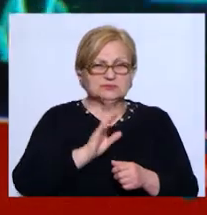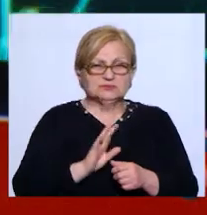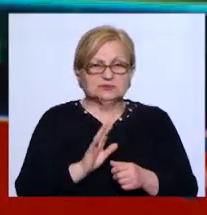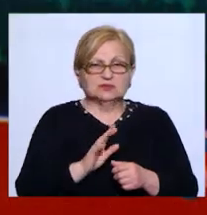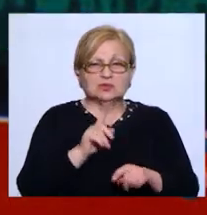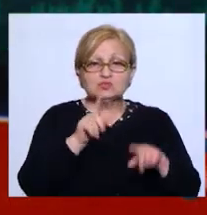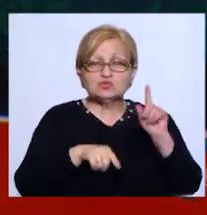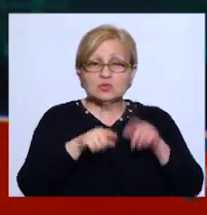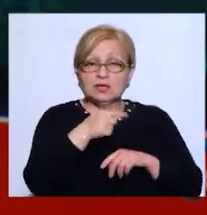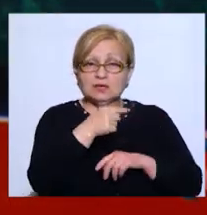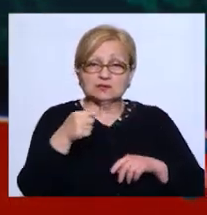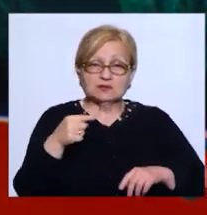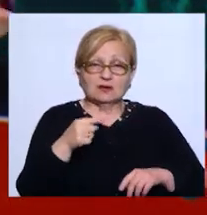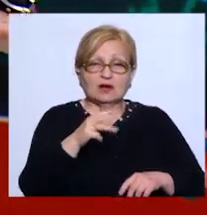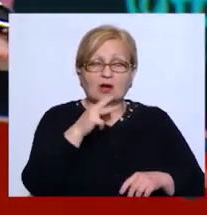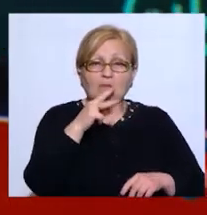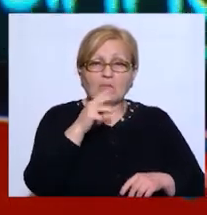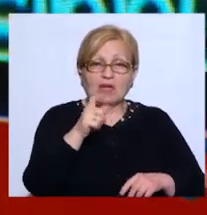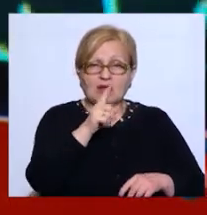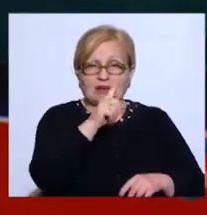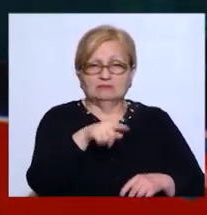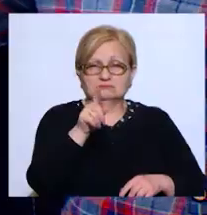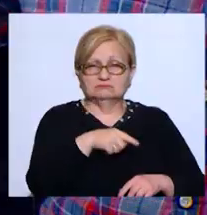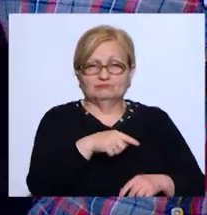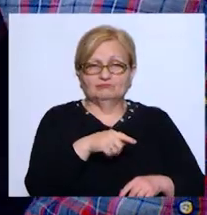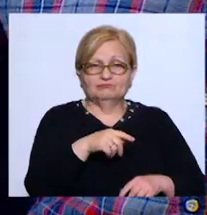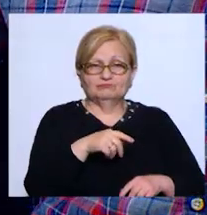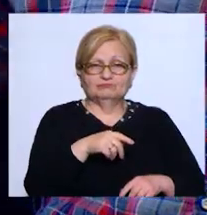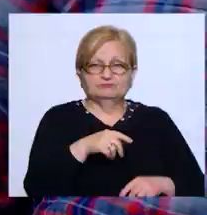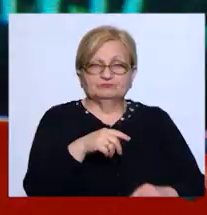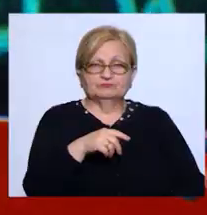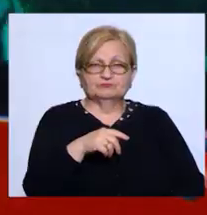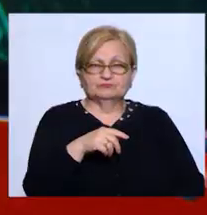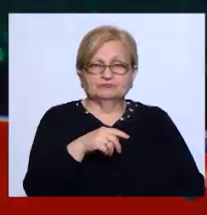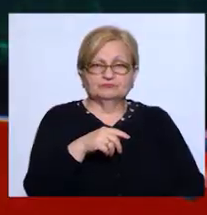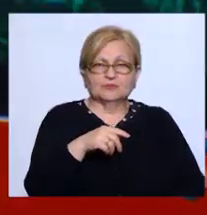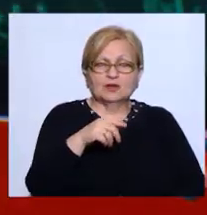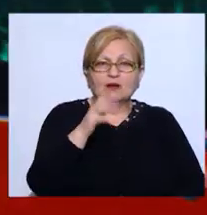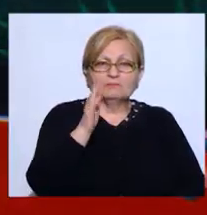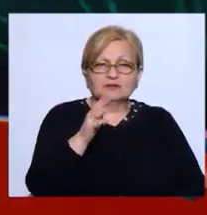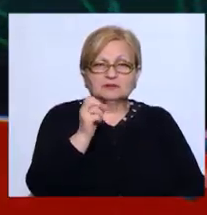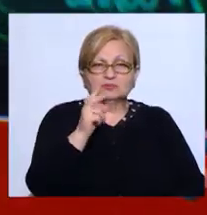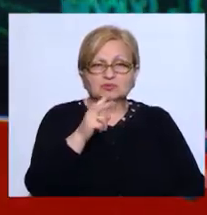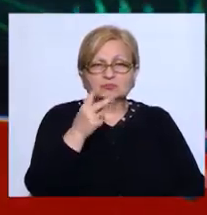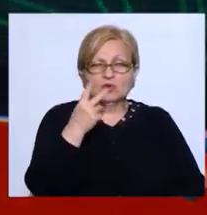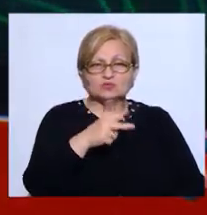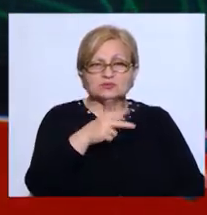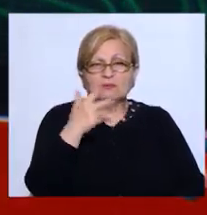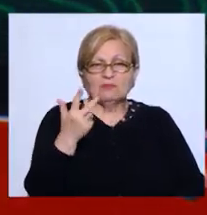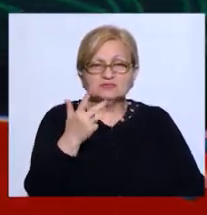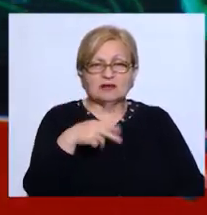ზოგიერთ წილადს ჩვენ ამ მეს წაუშლით და ვიტყვით 12 20 მე 13.